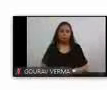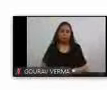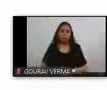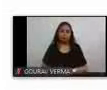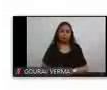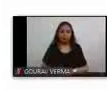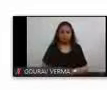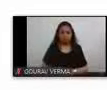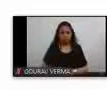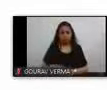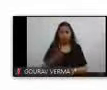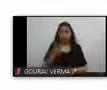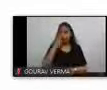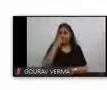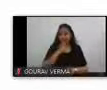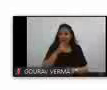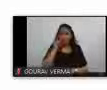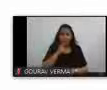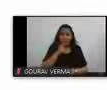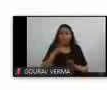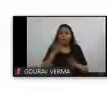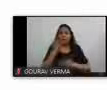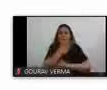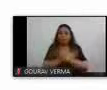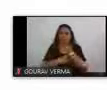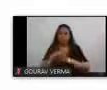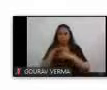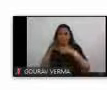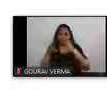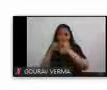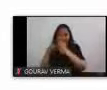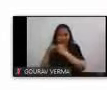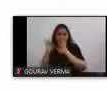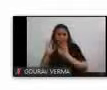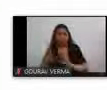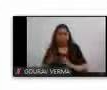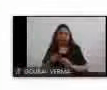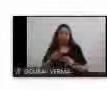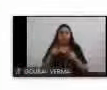वेट, डोंट गो क्विकली ओवर ईच असेसमेंट्स.